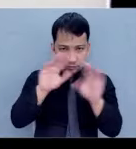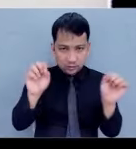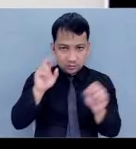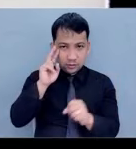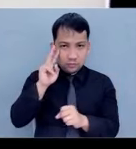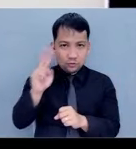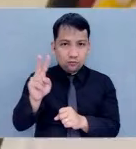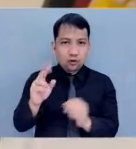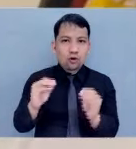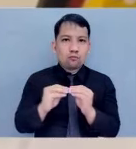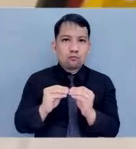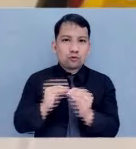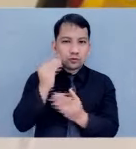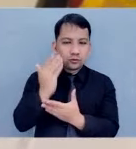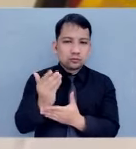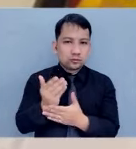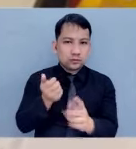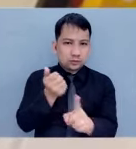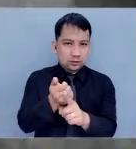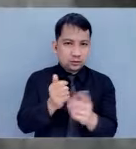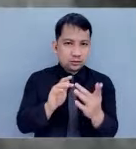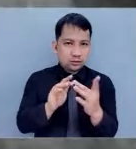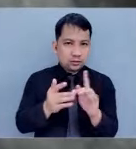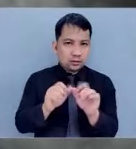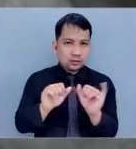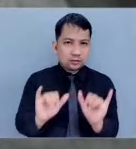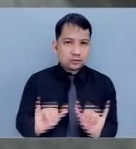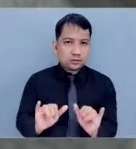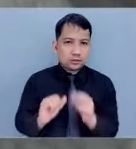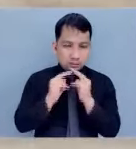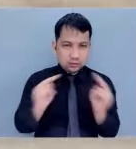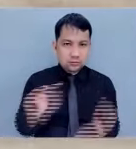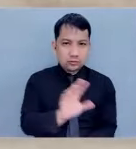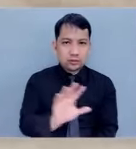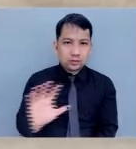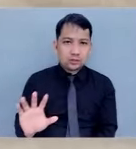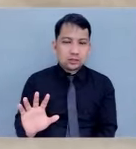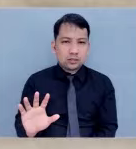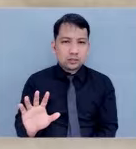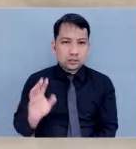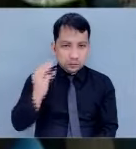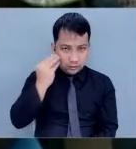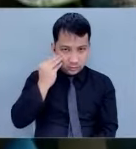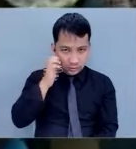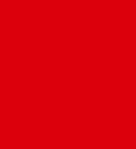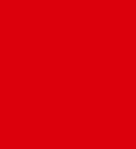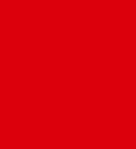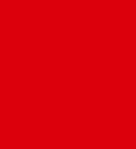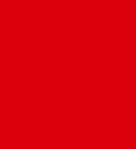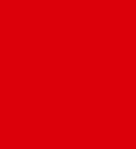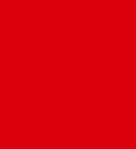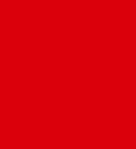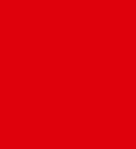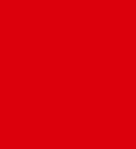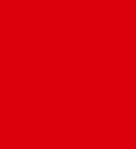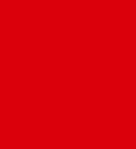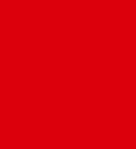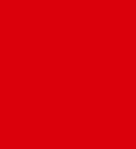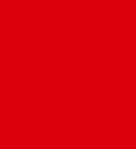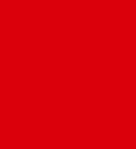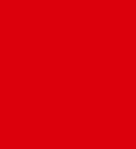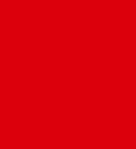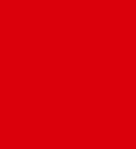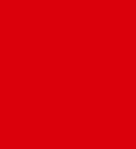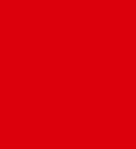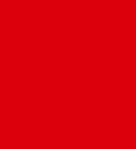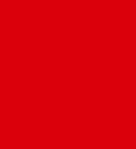ang ating cybersecurity system. Nagbabalita mula sa Frontline, Marianne Enriquez, News 5. Mga kapatid, Cheryl